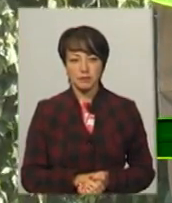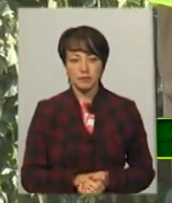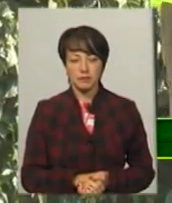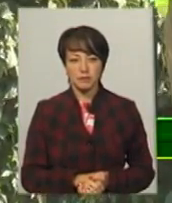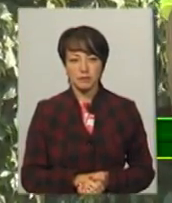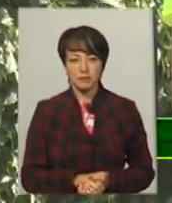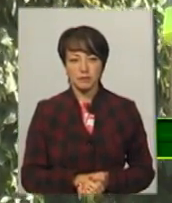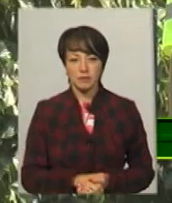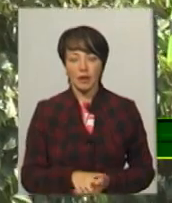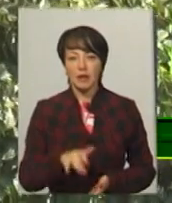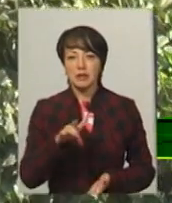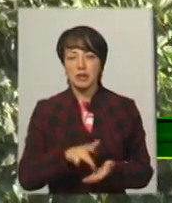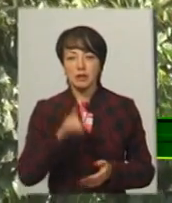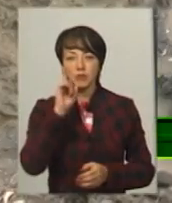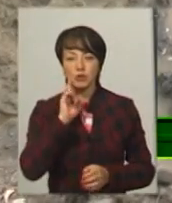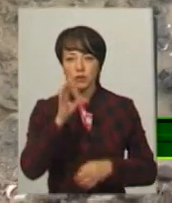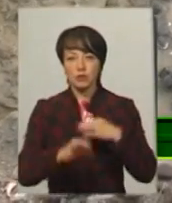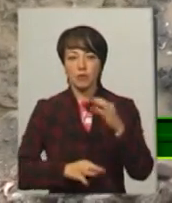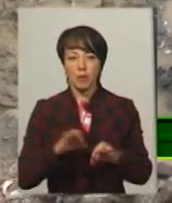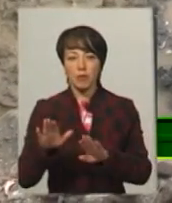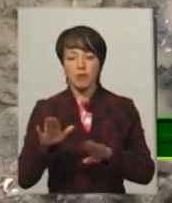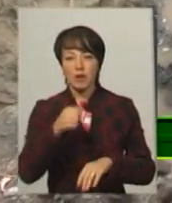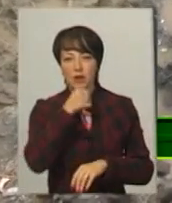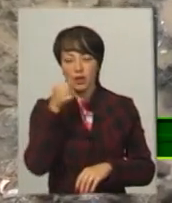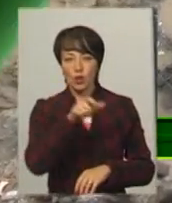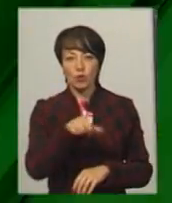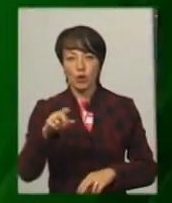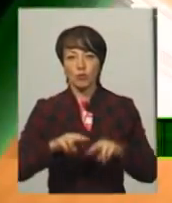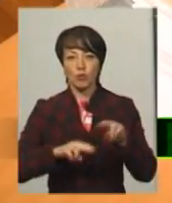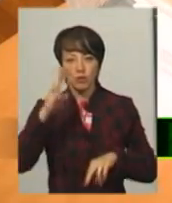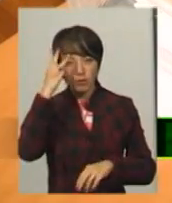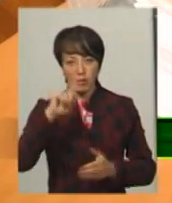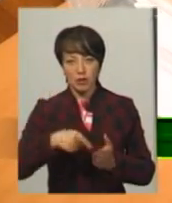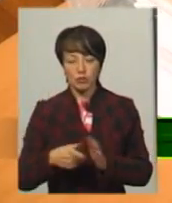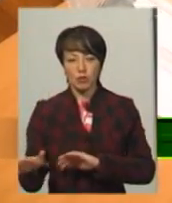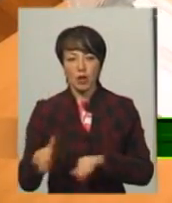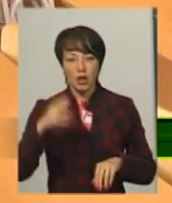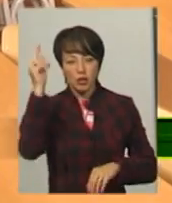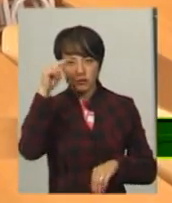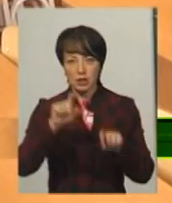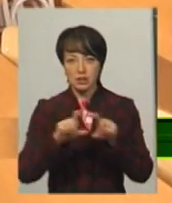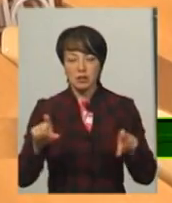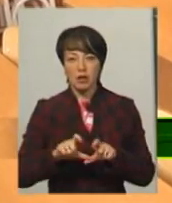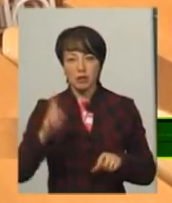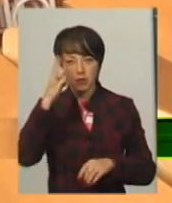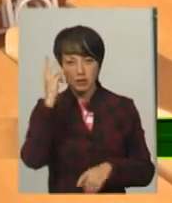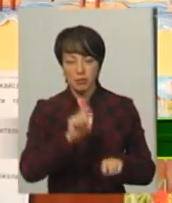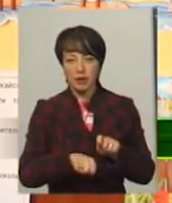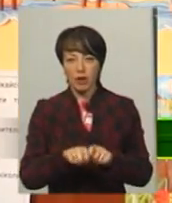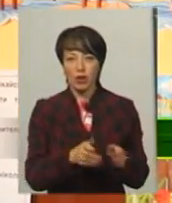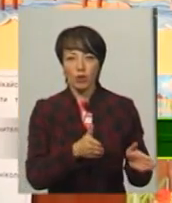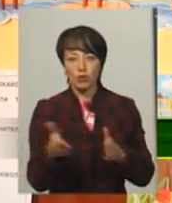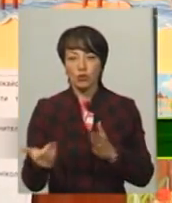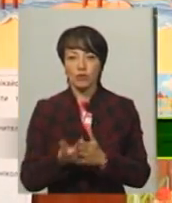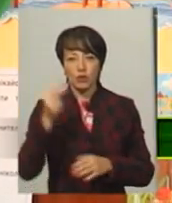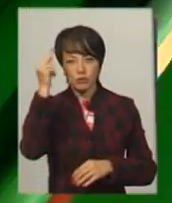Центр тимчасового цілодобового перебування літніх людей будують у Хмельницькому. Навчальні заклади обласного центру перевіряють на готовність до